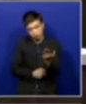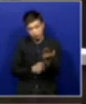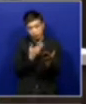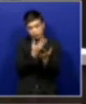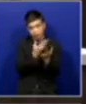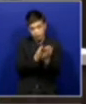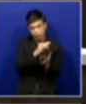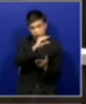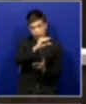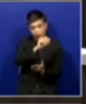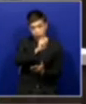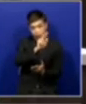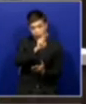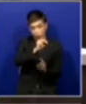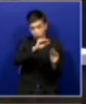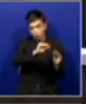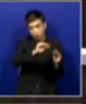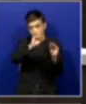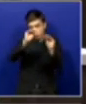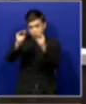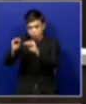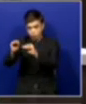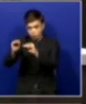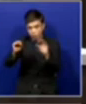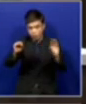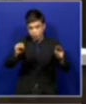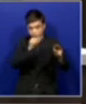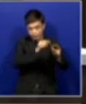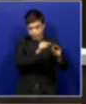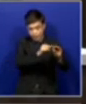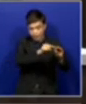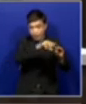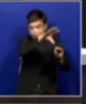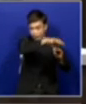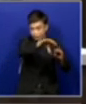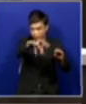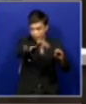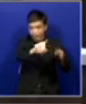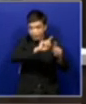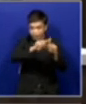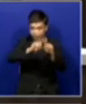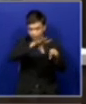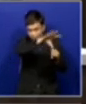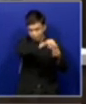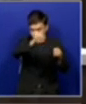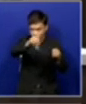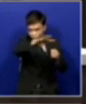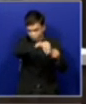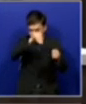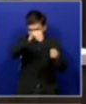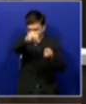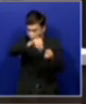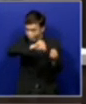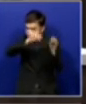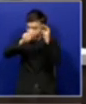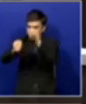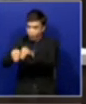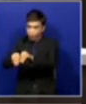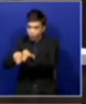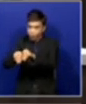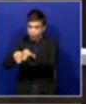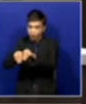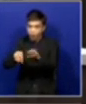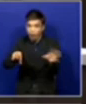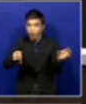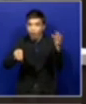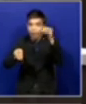รายจ่ายจากหน่วยงานต่างๆนะครับที่เป็นหน่วยรับงบประมาณโอนจ